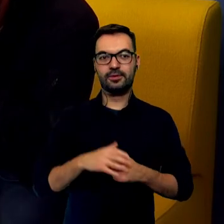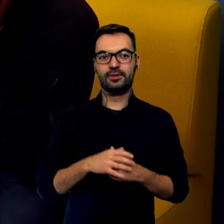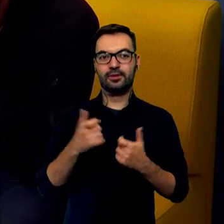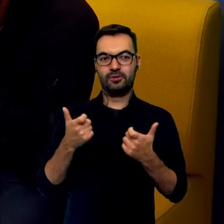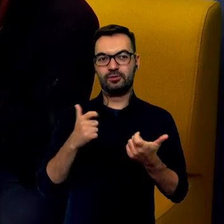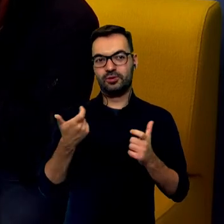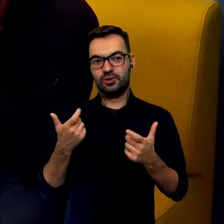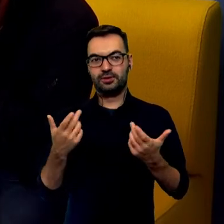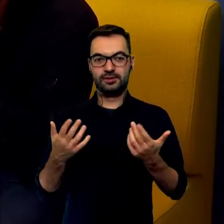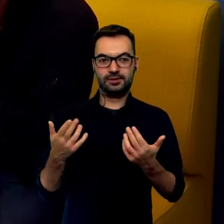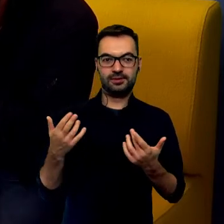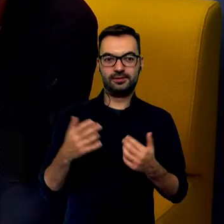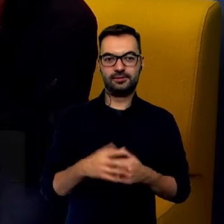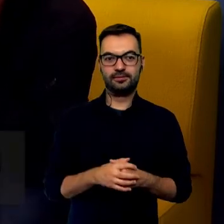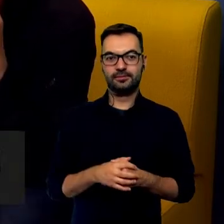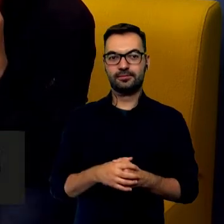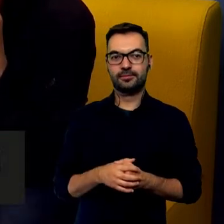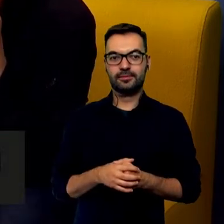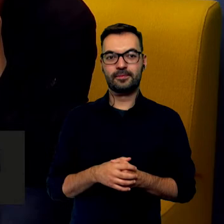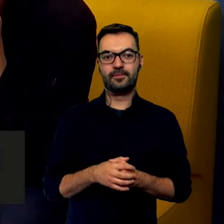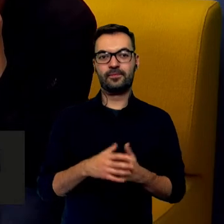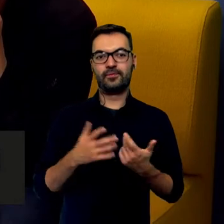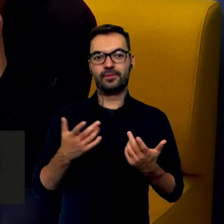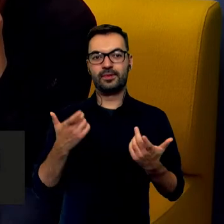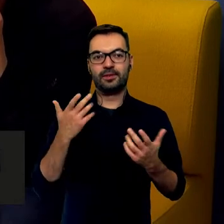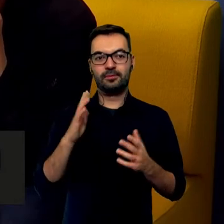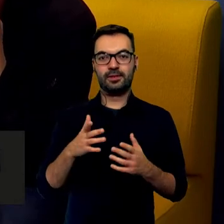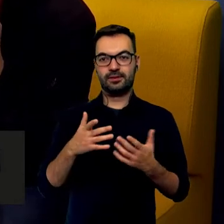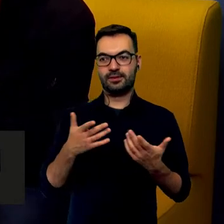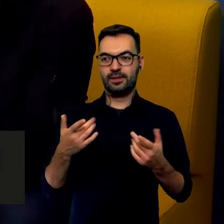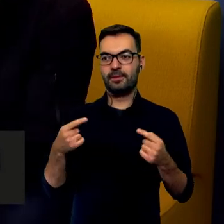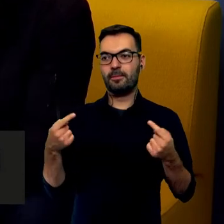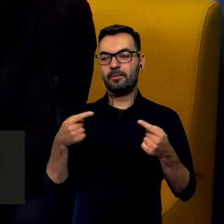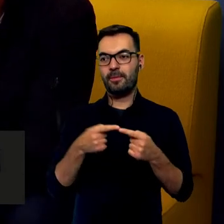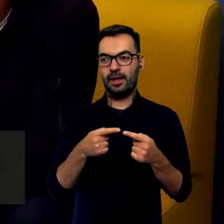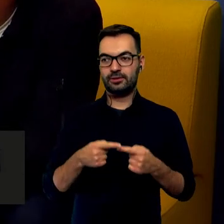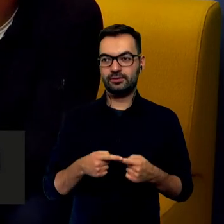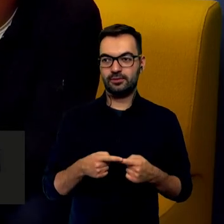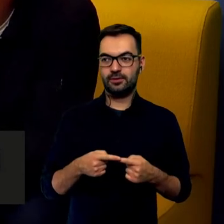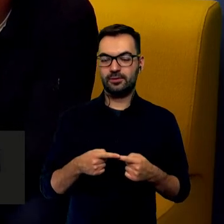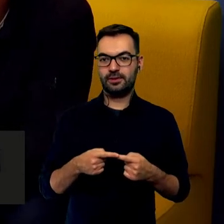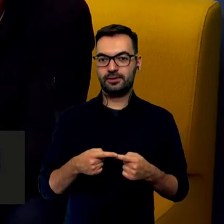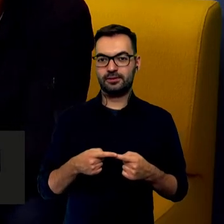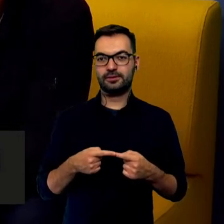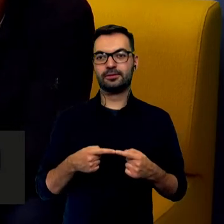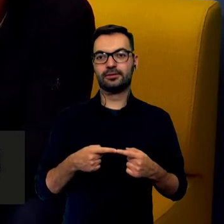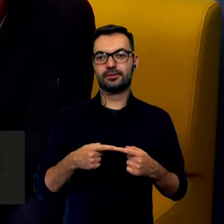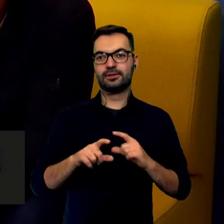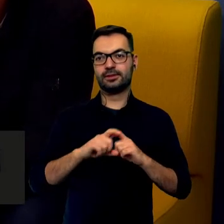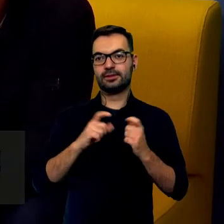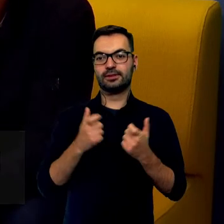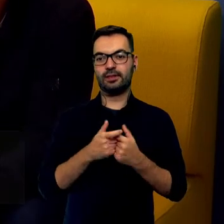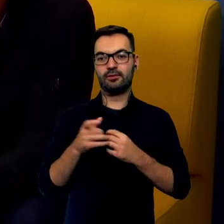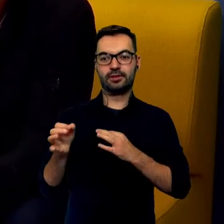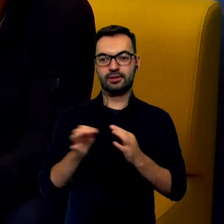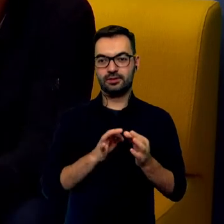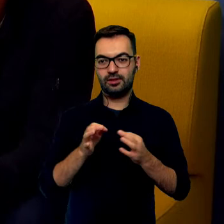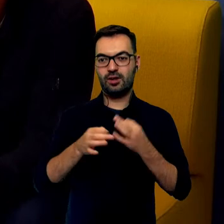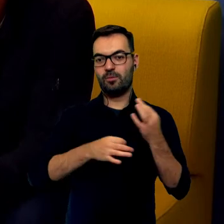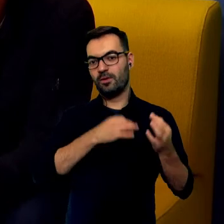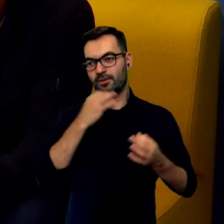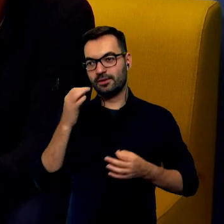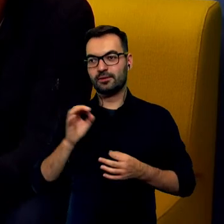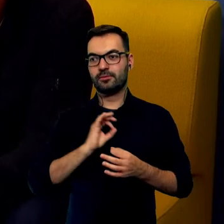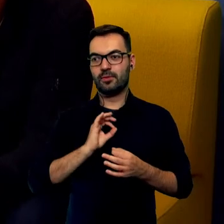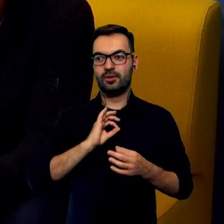zróbmy coś takiego, w sumie co będzie kompatybilne z całą tą opowieścią, z